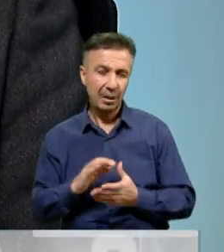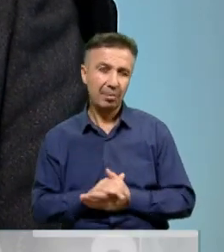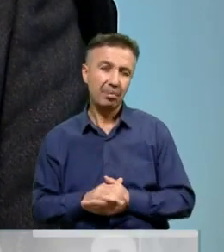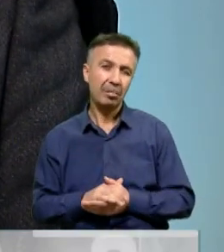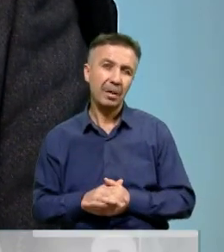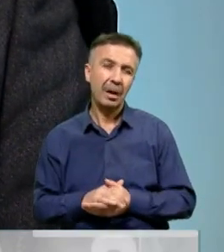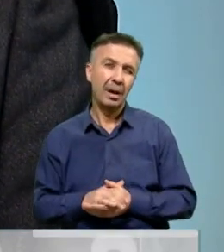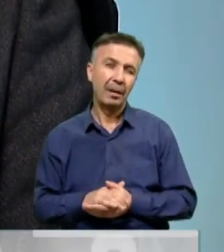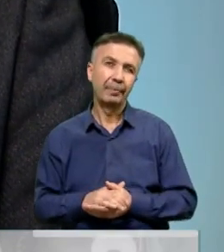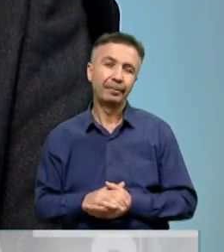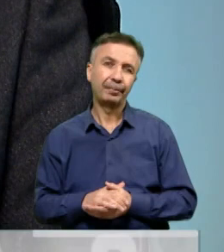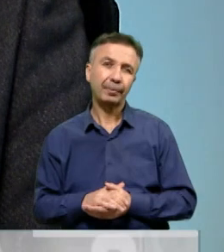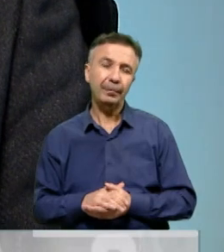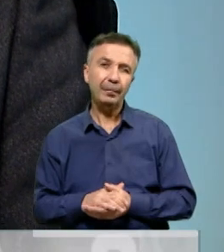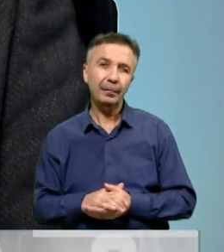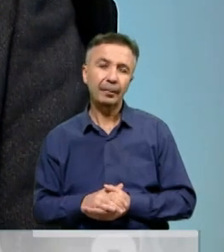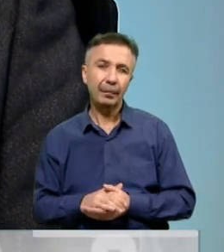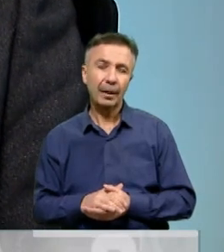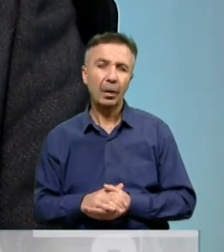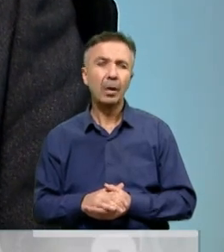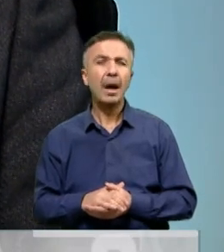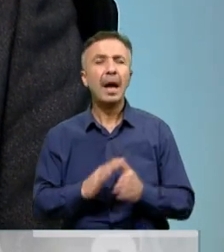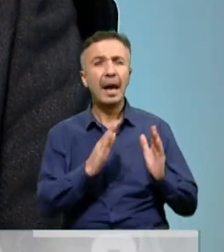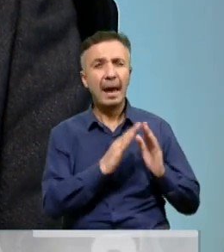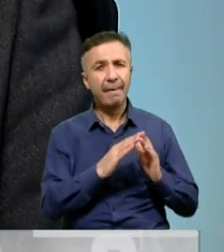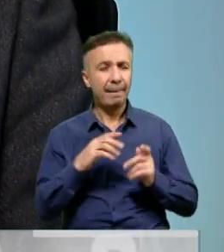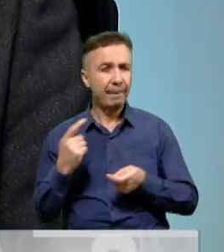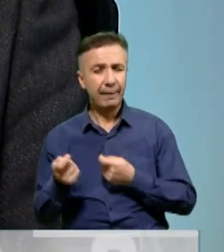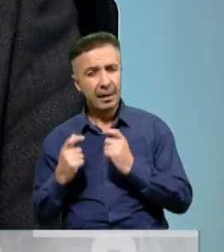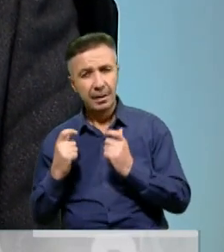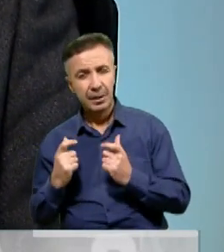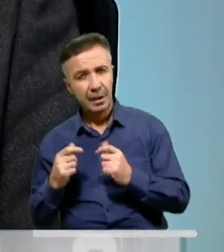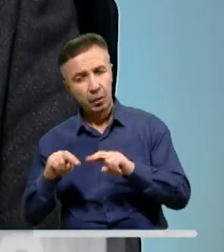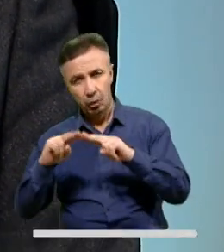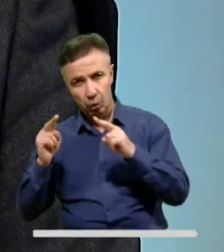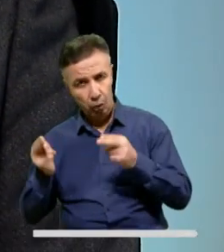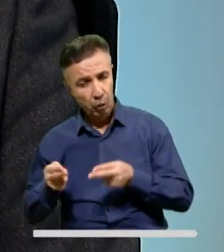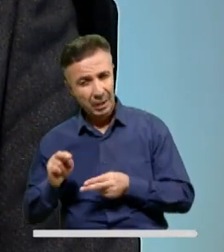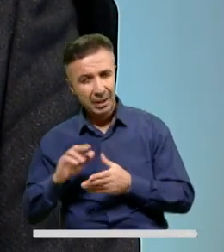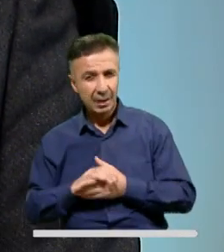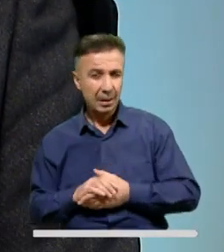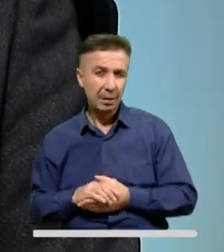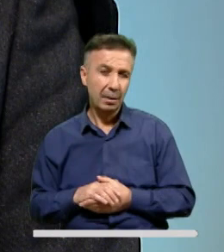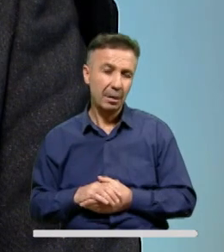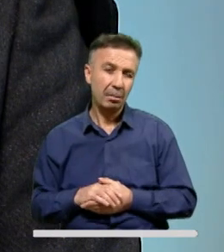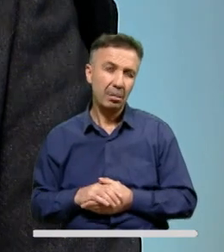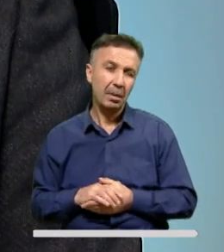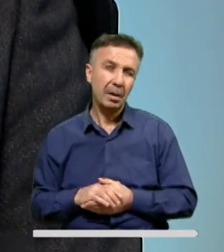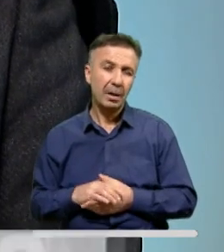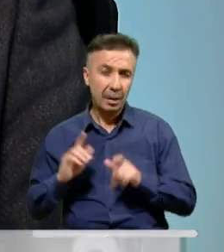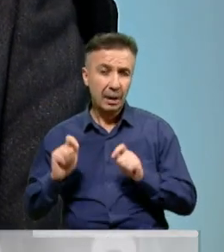ileri seviyede olanlar için konut, iş yeri ve diğer bazı şeyler üretip teslim